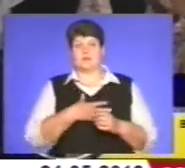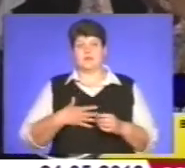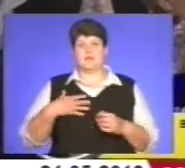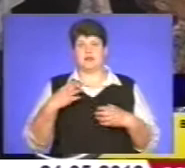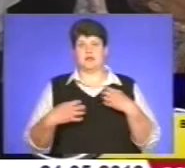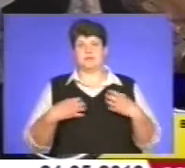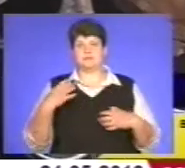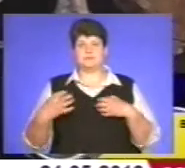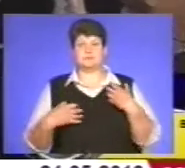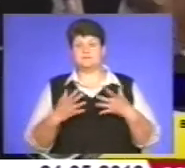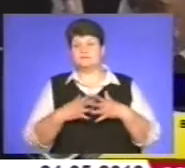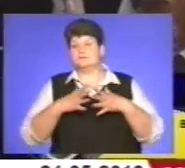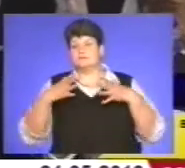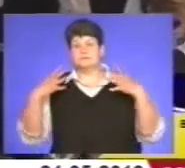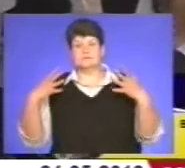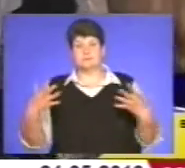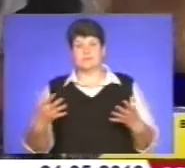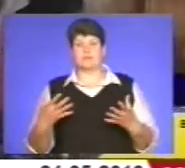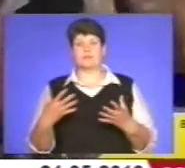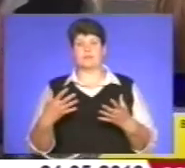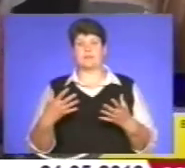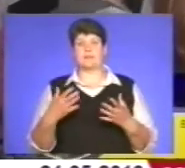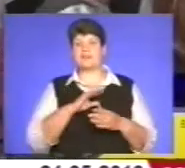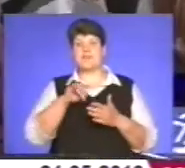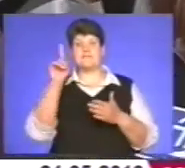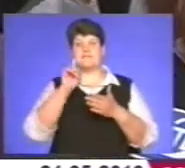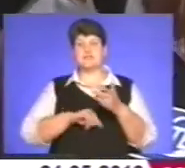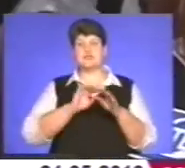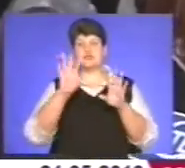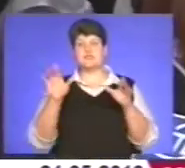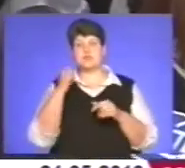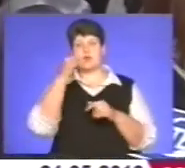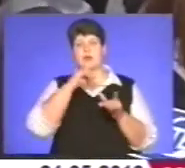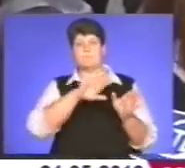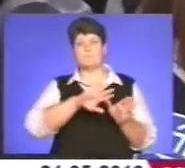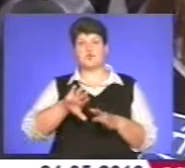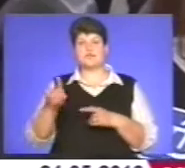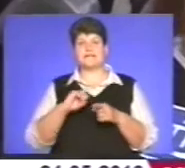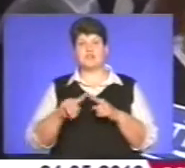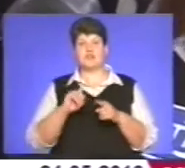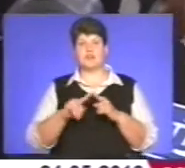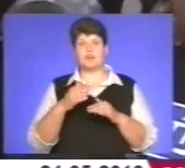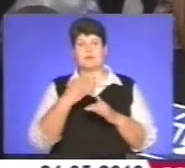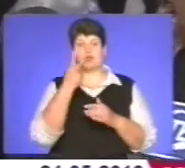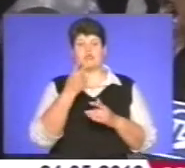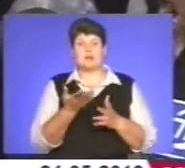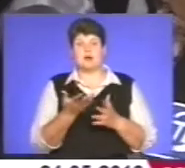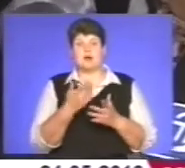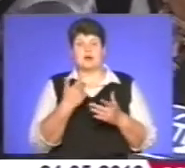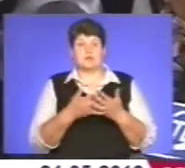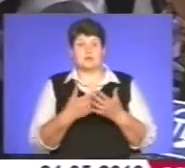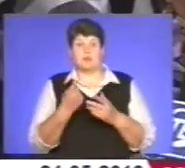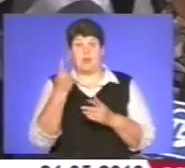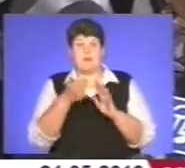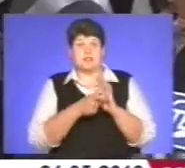хвилювання, просто переповнюють емоції. Не віриться, що всі роки пройшли так швидко перед очима. Це буквально було в